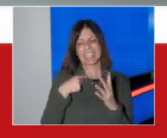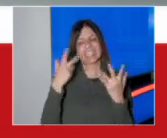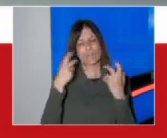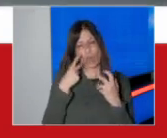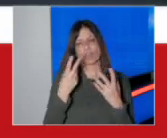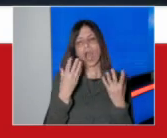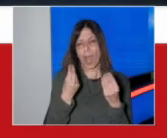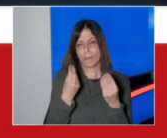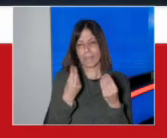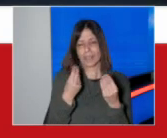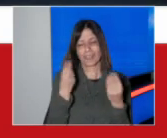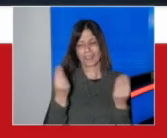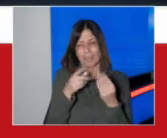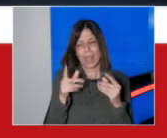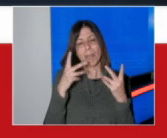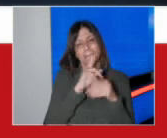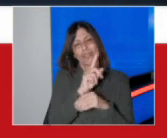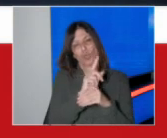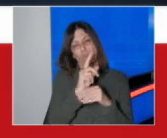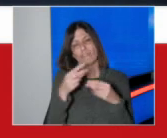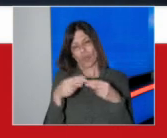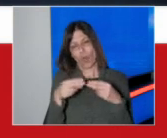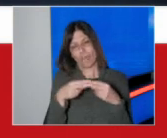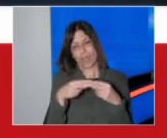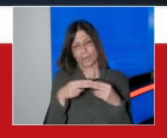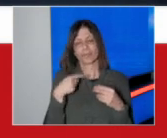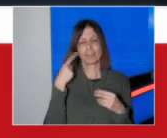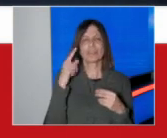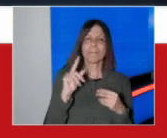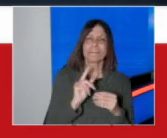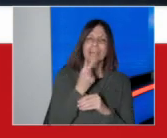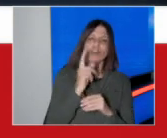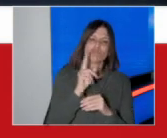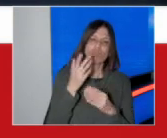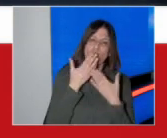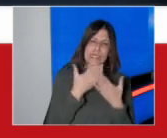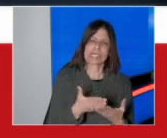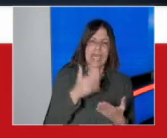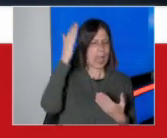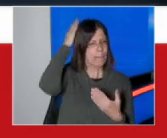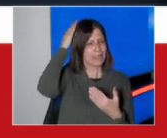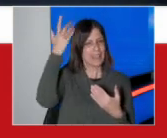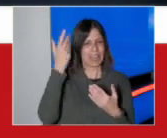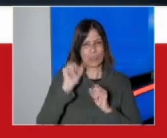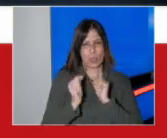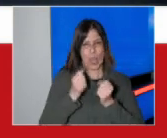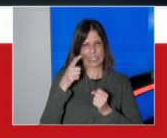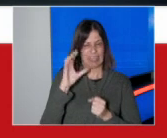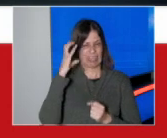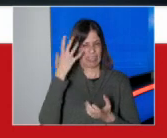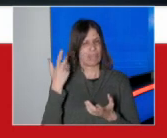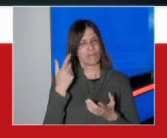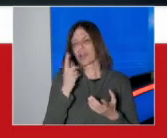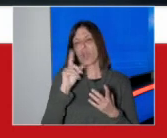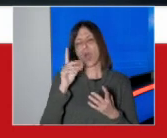כאלה בתקופה הקרובה. כן, טוב, אני, את זה דווקא אני חושב מקרה שלא כל כך משרת את נפתלי בנט, התנועה הזאת, ובטח לא את